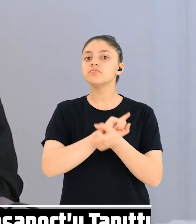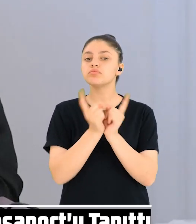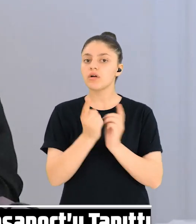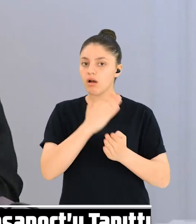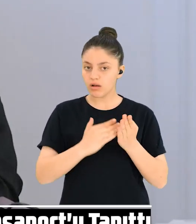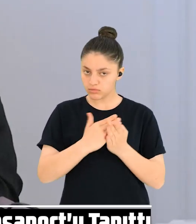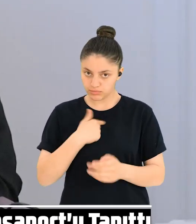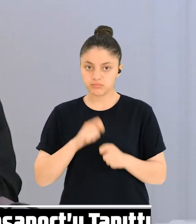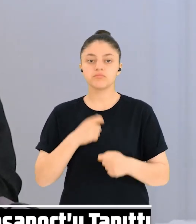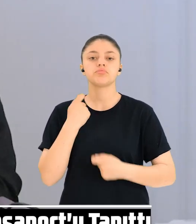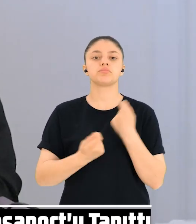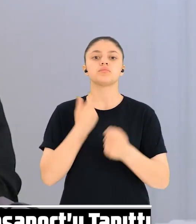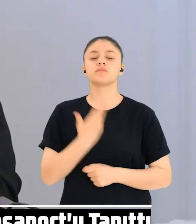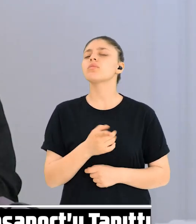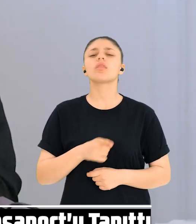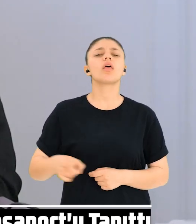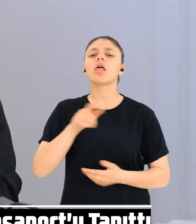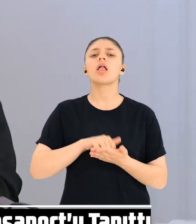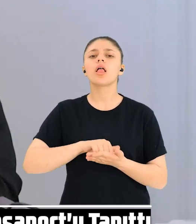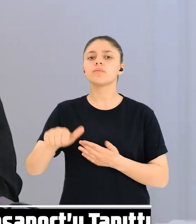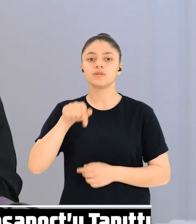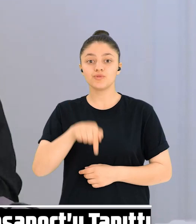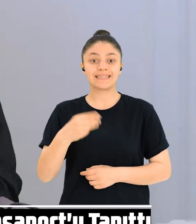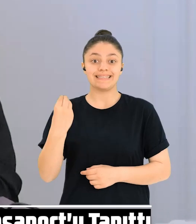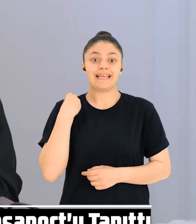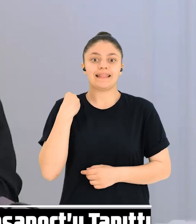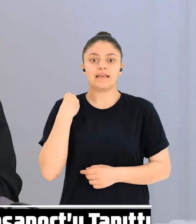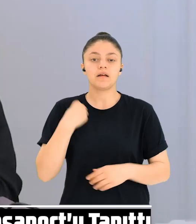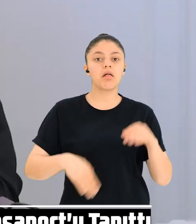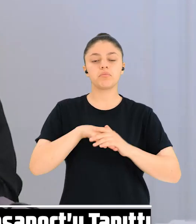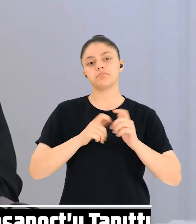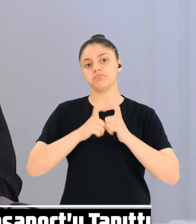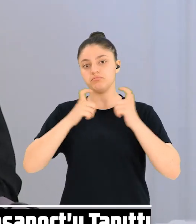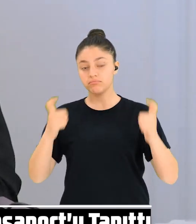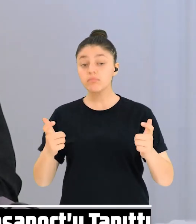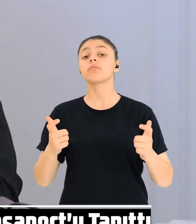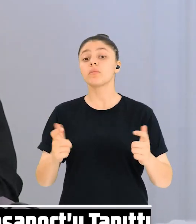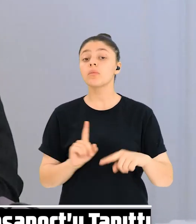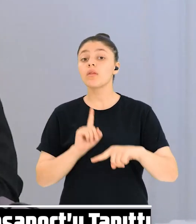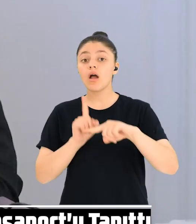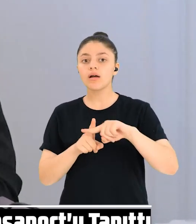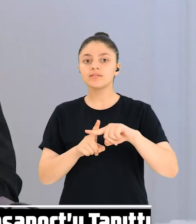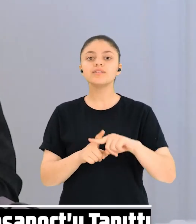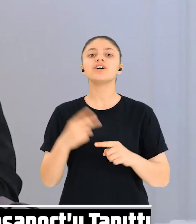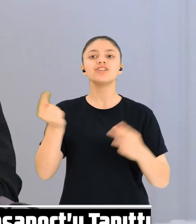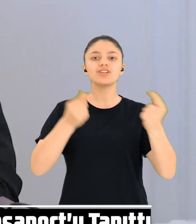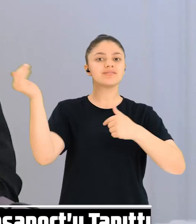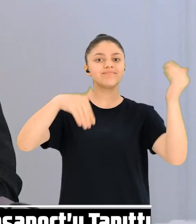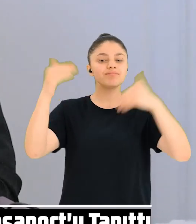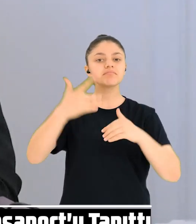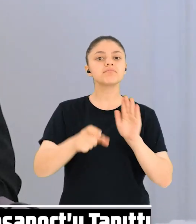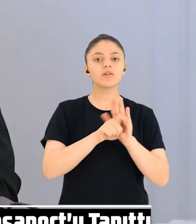biz üretiyoruz. Yani bunlar hep buranın yeni elde ettiği kapasitelerdir. Aynı zamanda göç kartlarını da